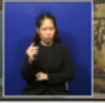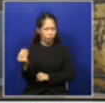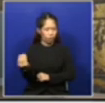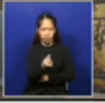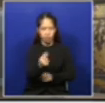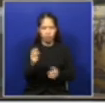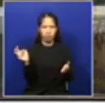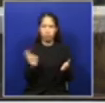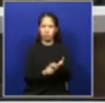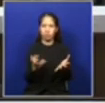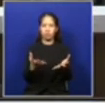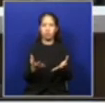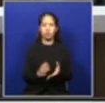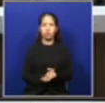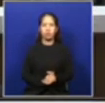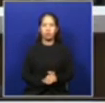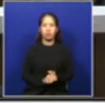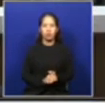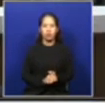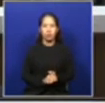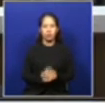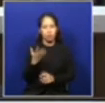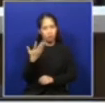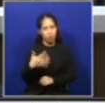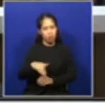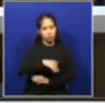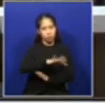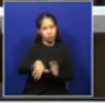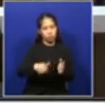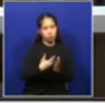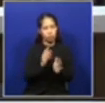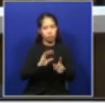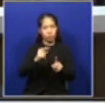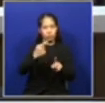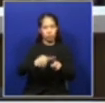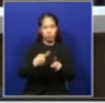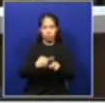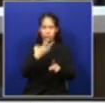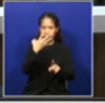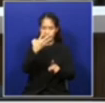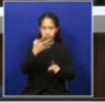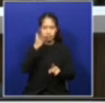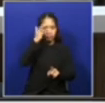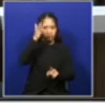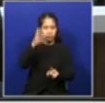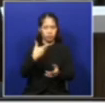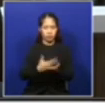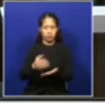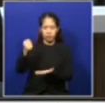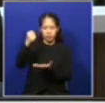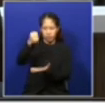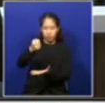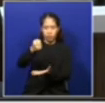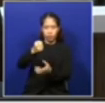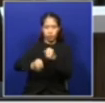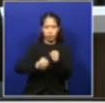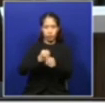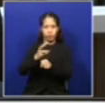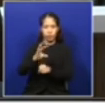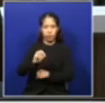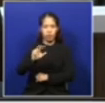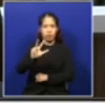นครับท่านประธานและสิ่งดังกล่าวเหล่านี้อีก4เดือนข้างหน้าท่านประธานครับงบประมาณปี2563